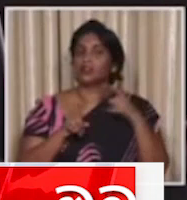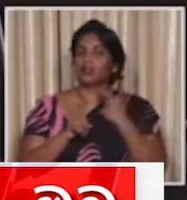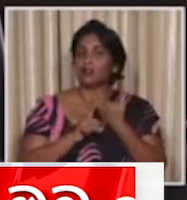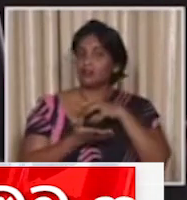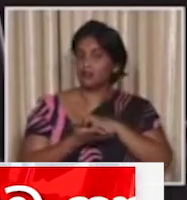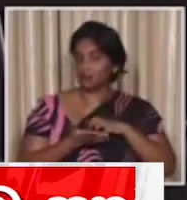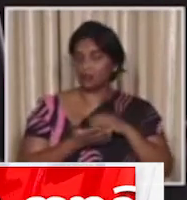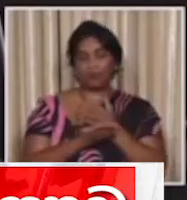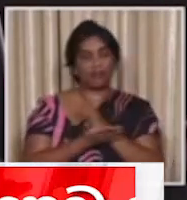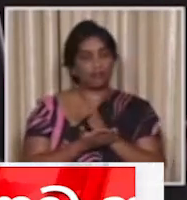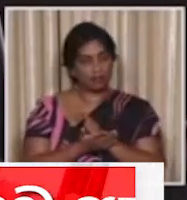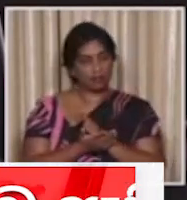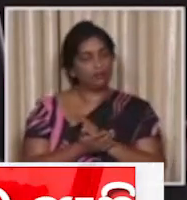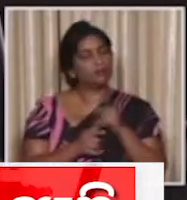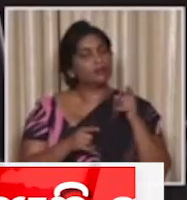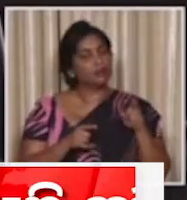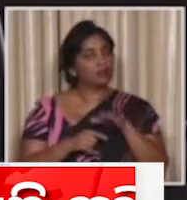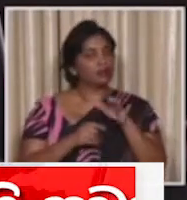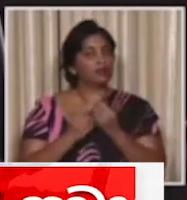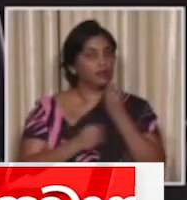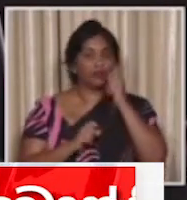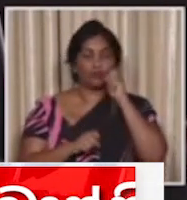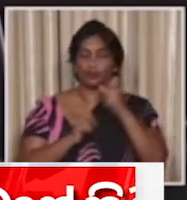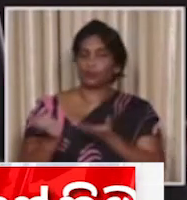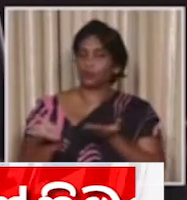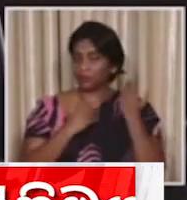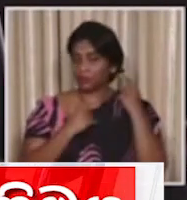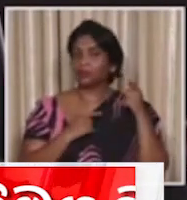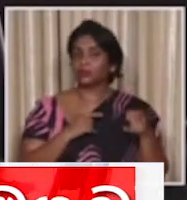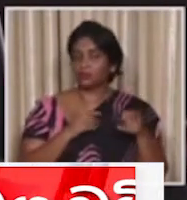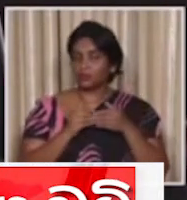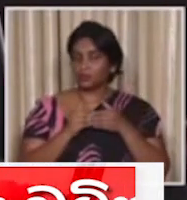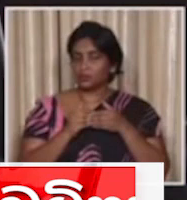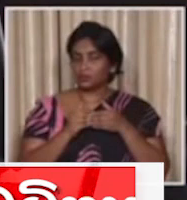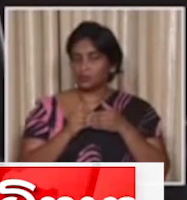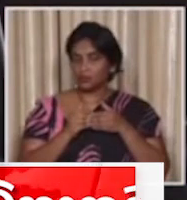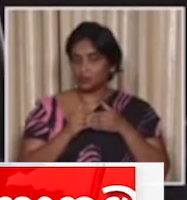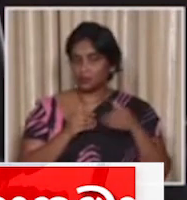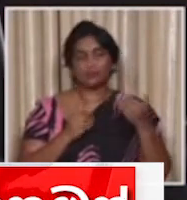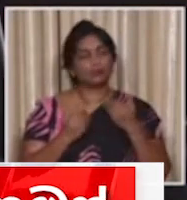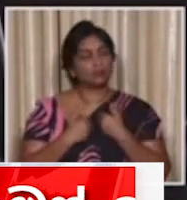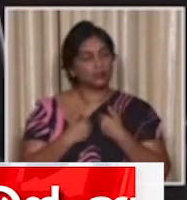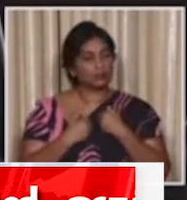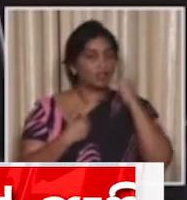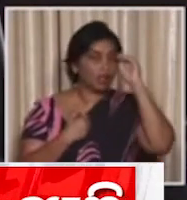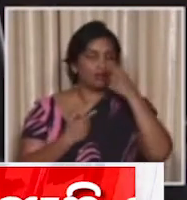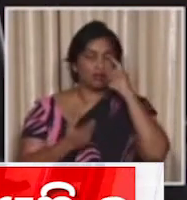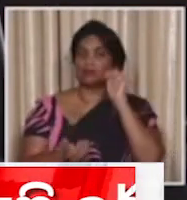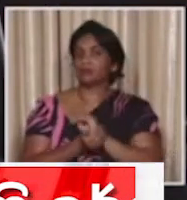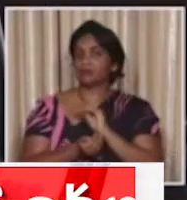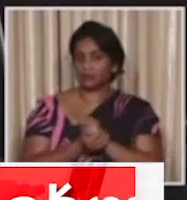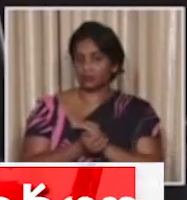කලාපය වෙන් කරලා මේ ටික මේ ඉඩම් දීපු මිනිස්සු අයින් කරලා ඒ ඒක අපේ අලි රක්ෂිතයක්